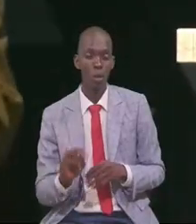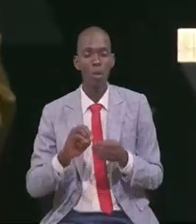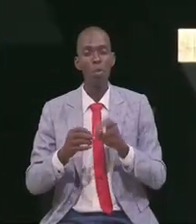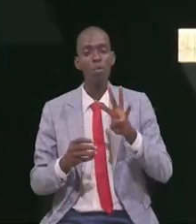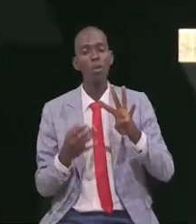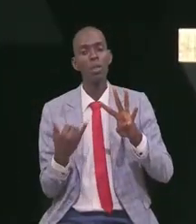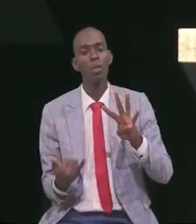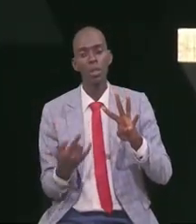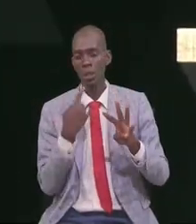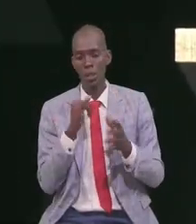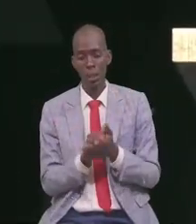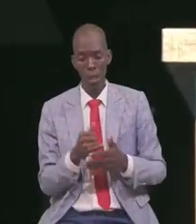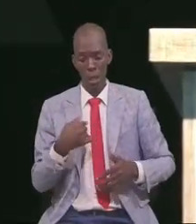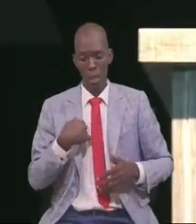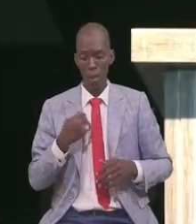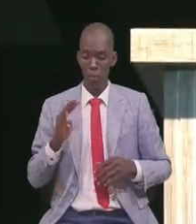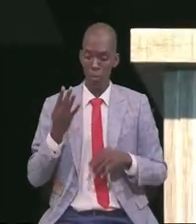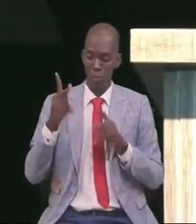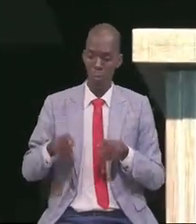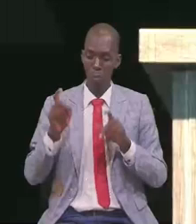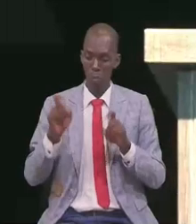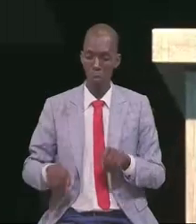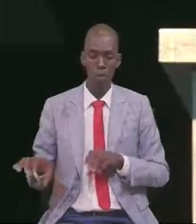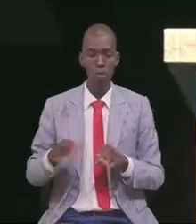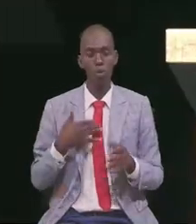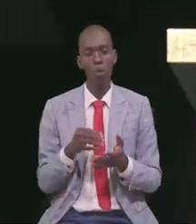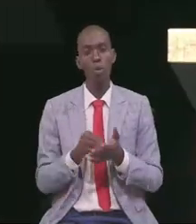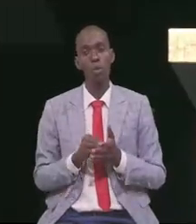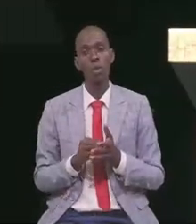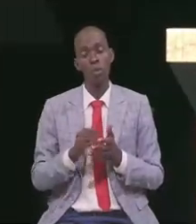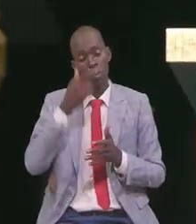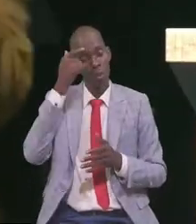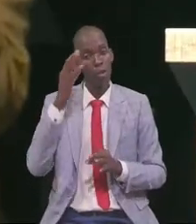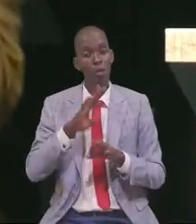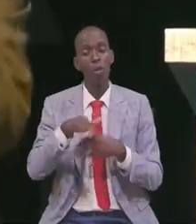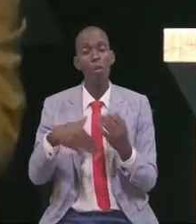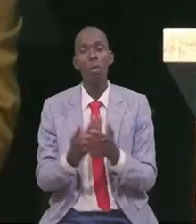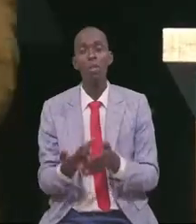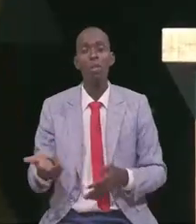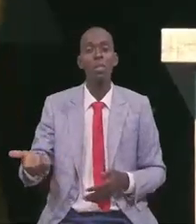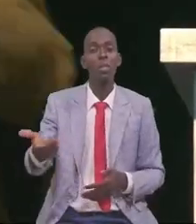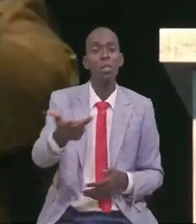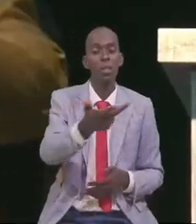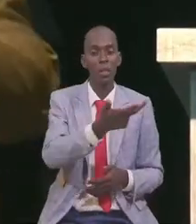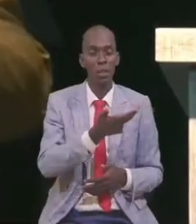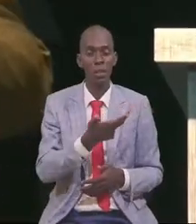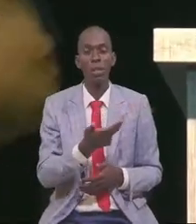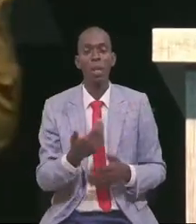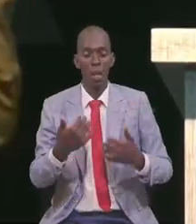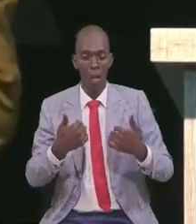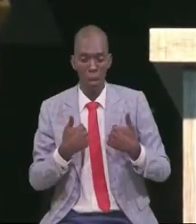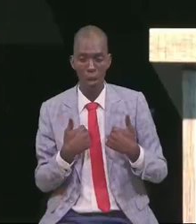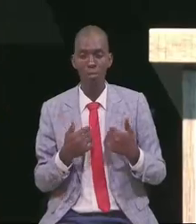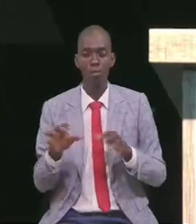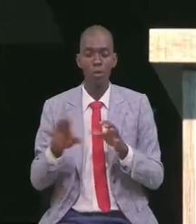jouer mon rôle. Parce que si tous les trois, s'ils avaient porté et dans les trois coins,